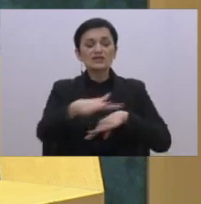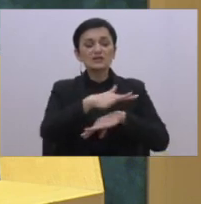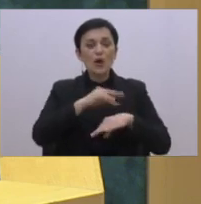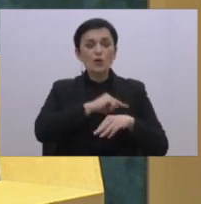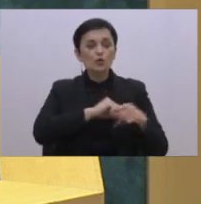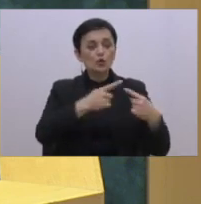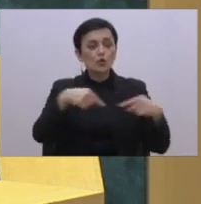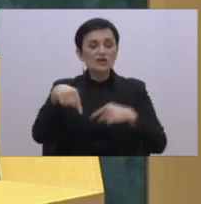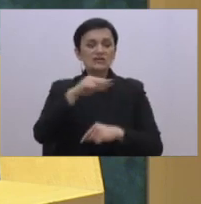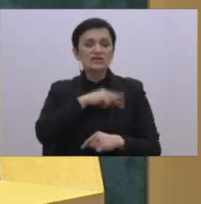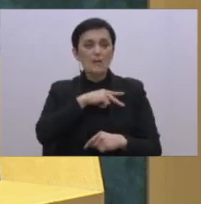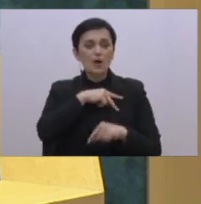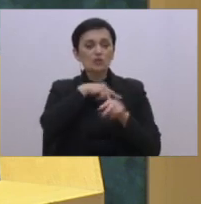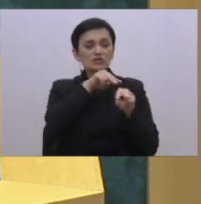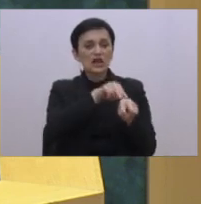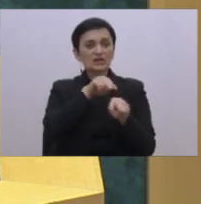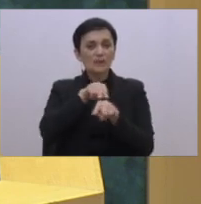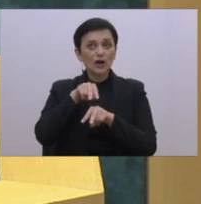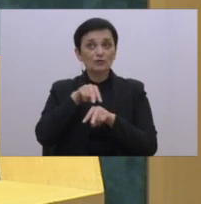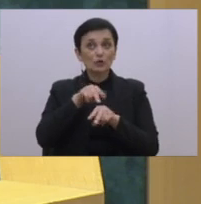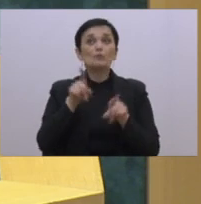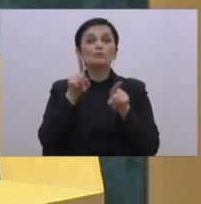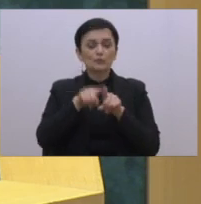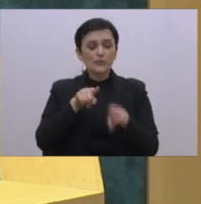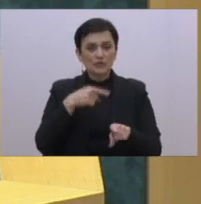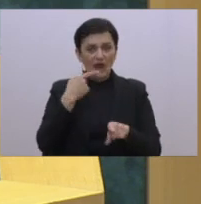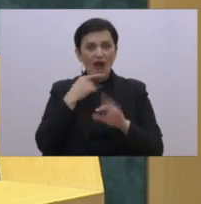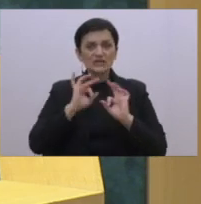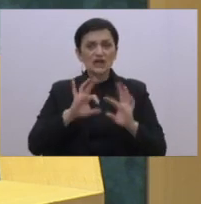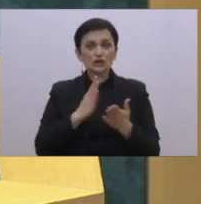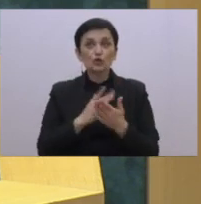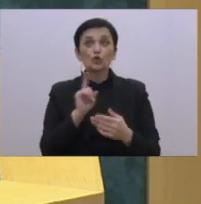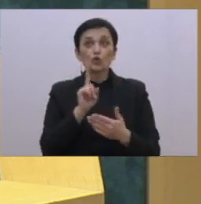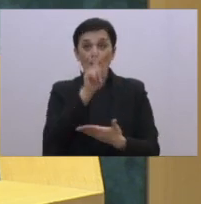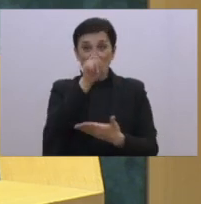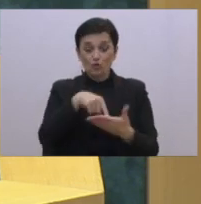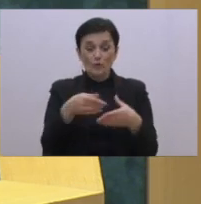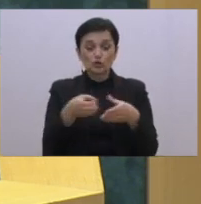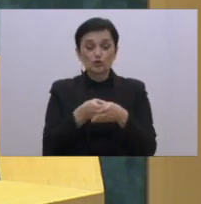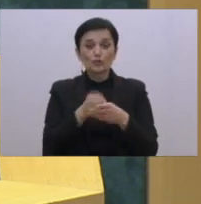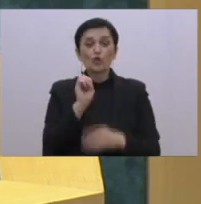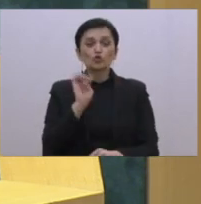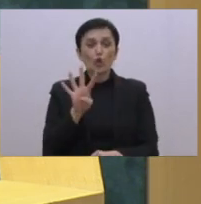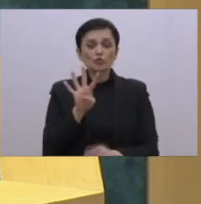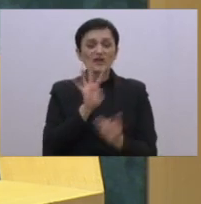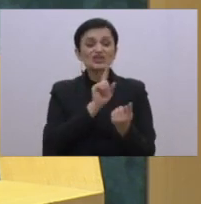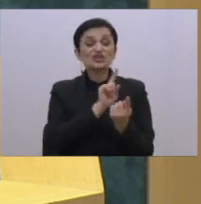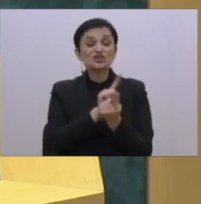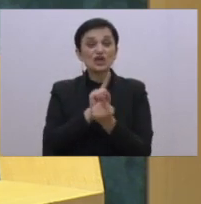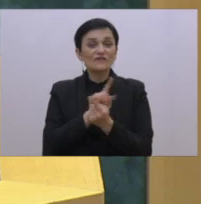უწყებების საპარლამენტო ზედამხედველობა. აქაც აღსანიშნავია, რომ დობის ჯგუფის 14